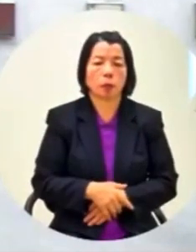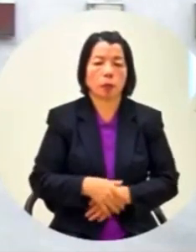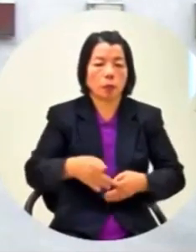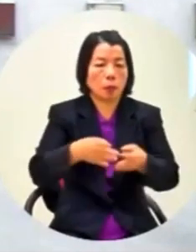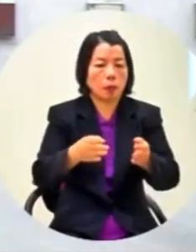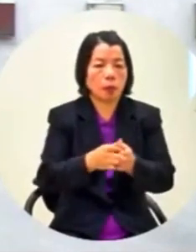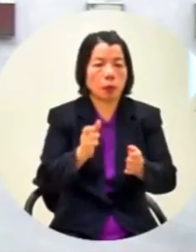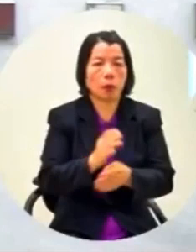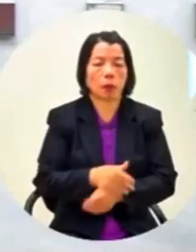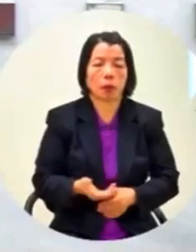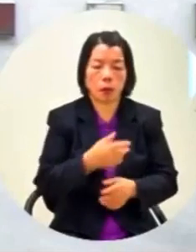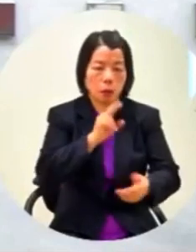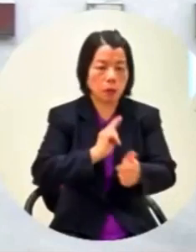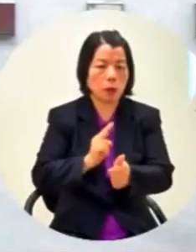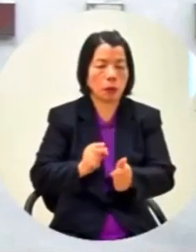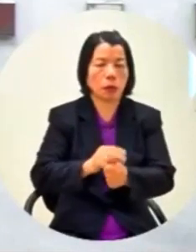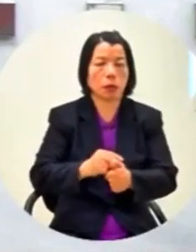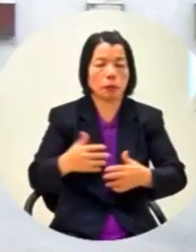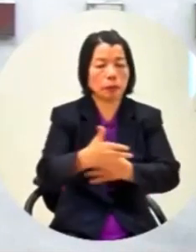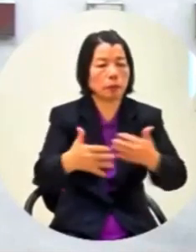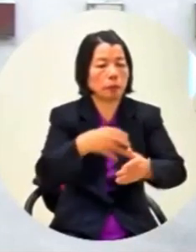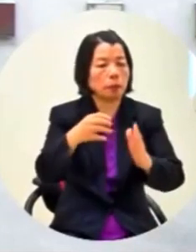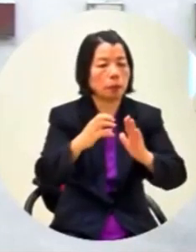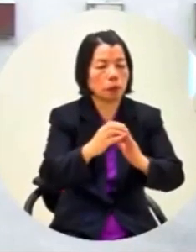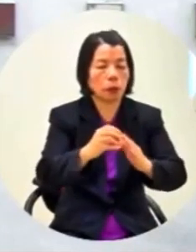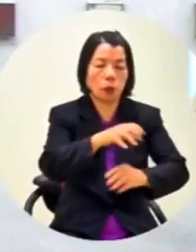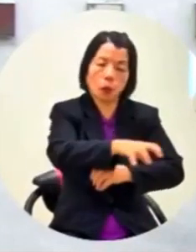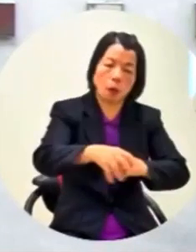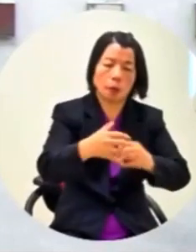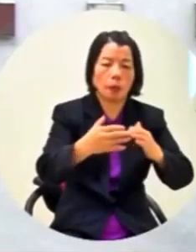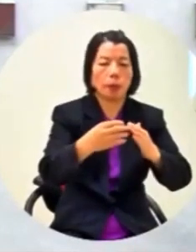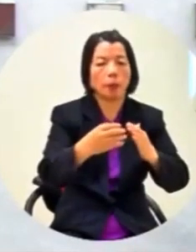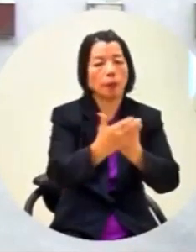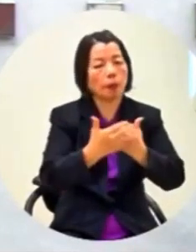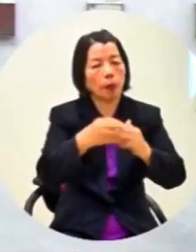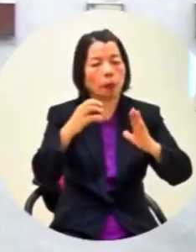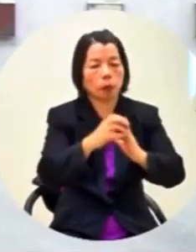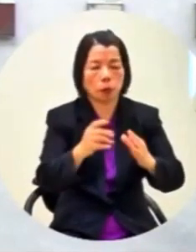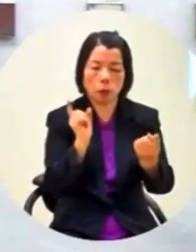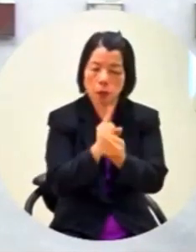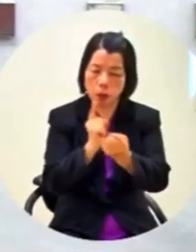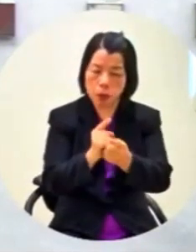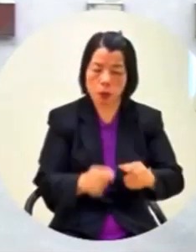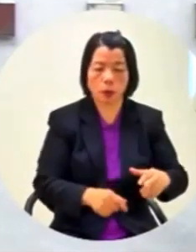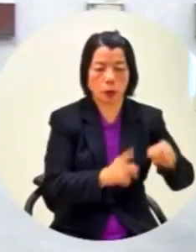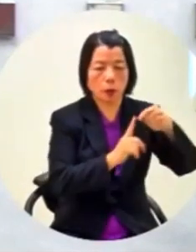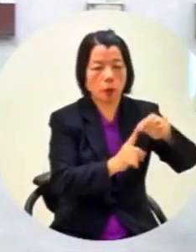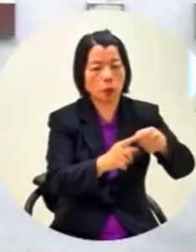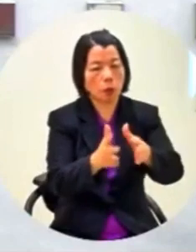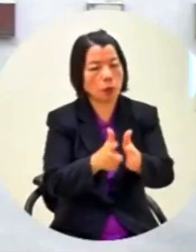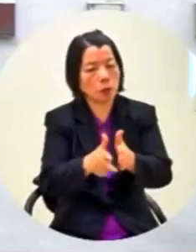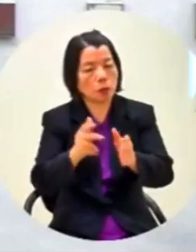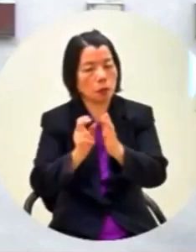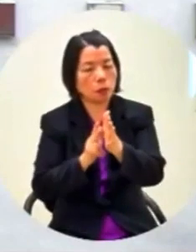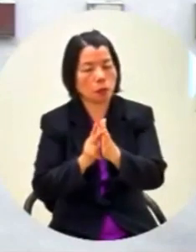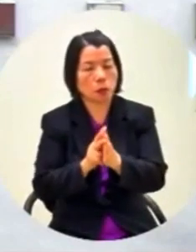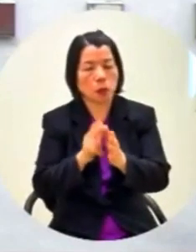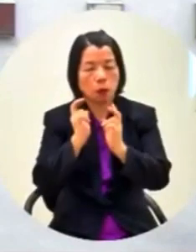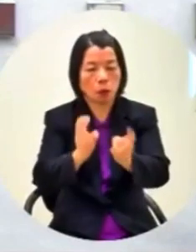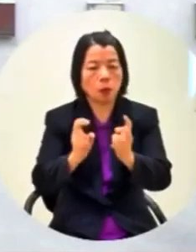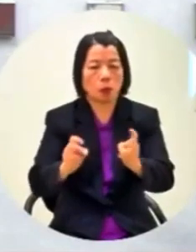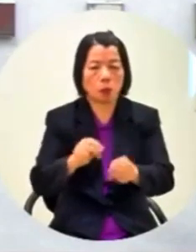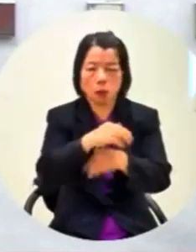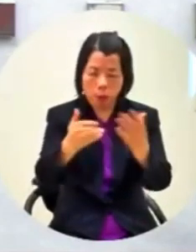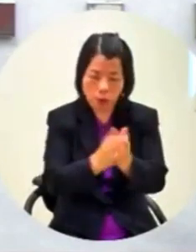交代交通局及环保局，针对大众运输工具及公共环境加强的清